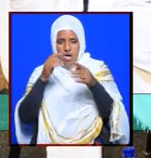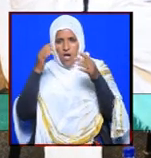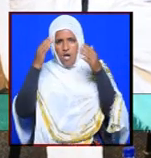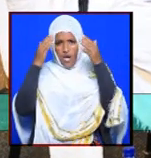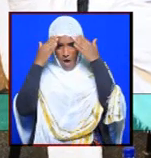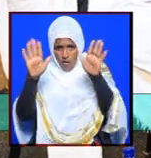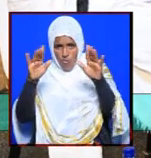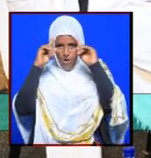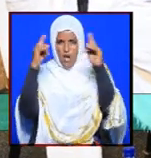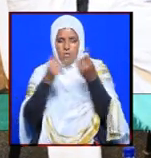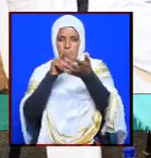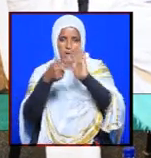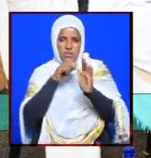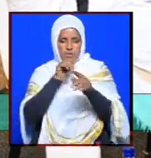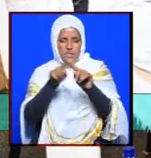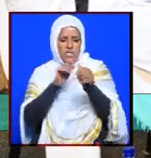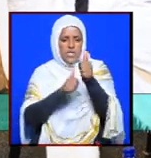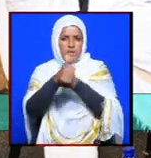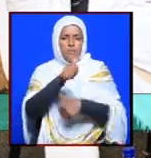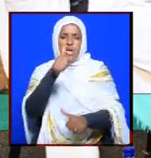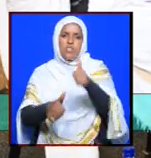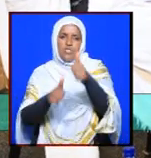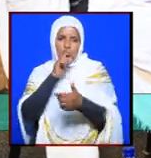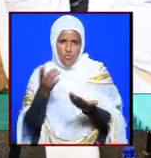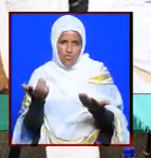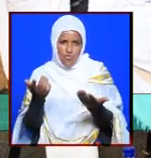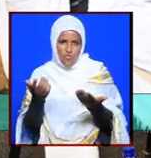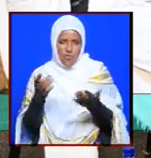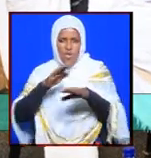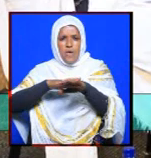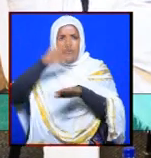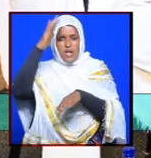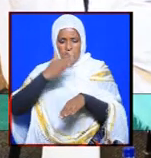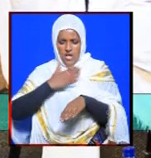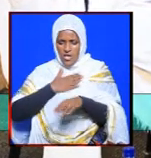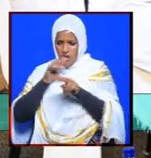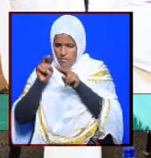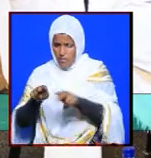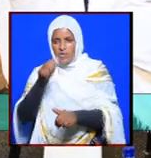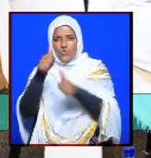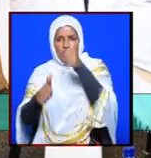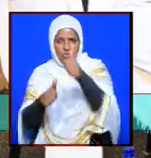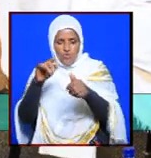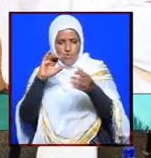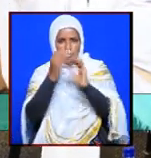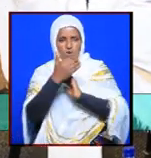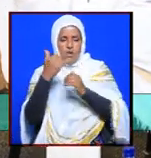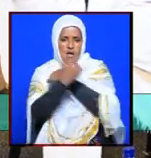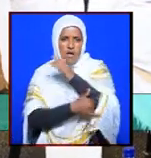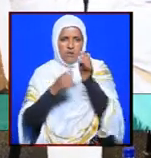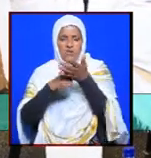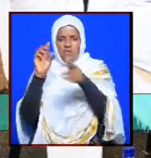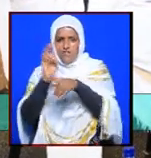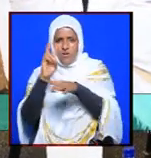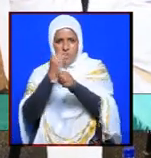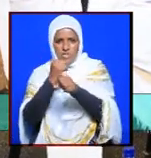ማወቅ ኃጢአት ነው እያልን አይደለም፣ ግን ቅድሚያ ሊሰጠው የሚገባ የቱ ነው? የበለጠ እኔን የሚመለከተው የቱ ነው? የሆነ ሀገር ሆሊውድ